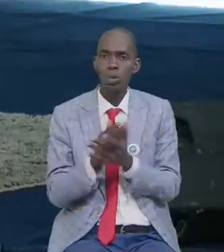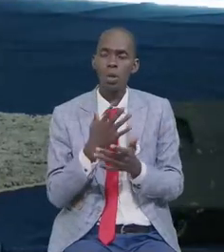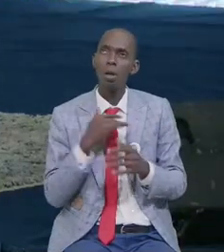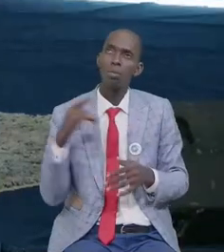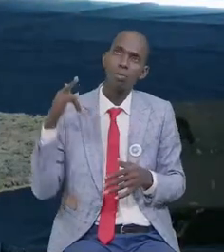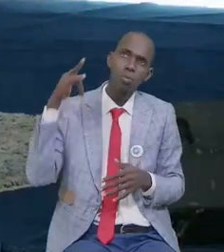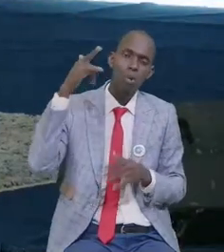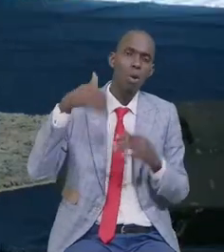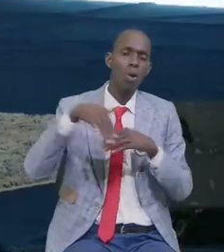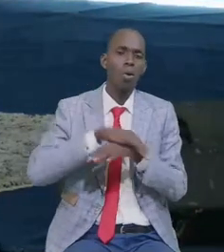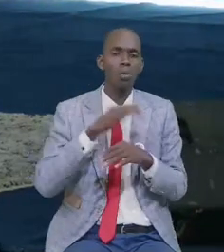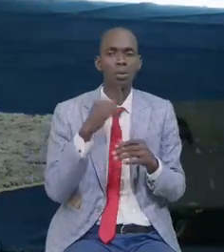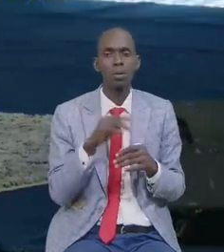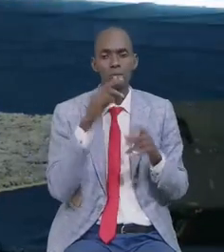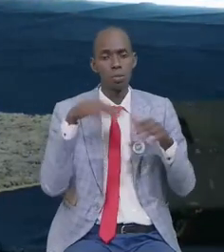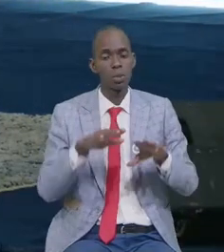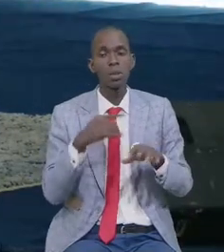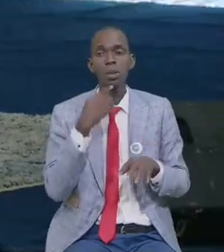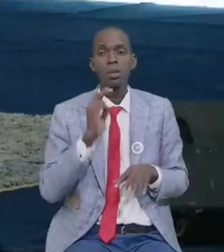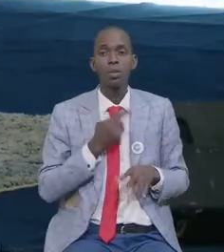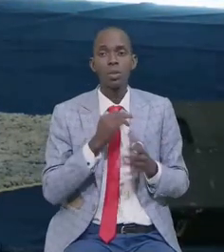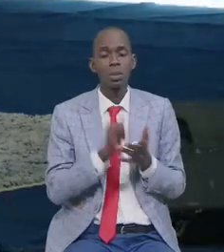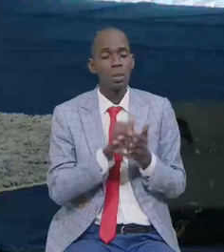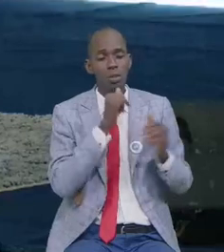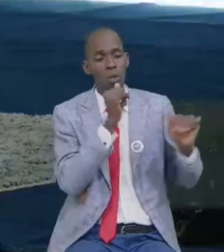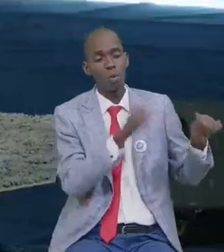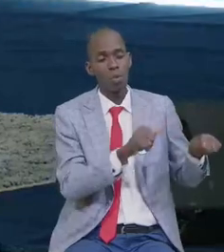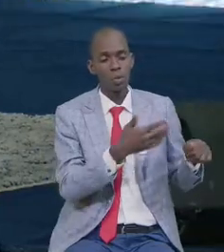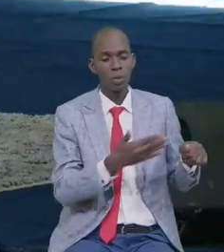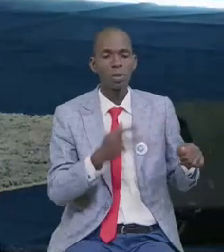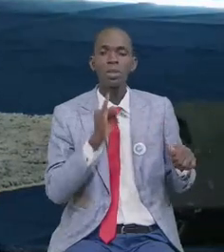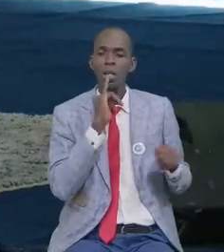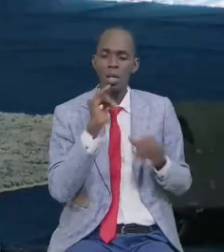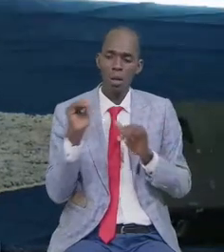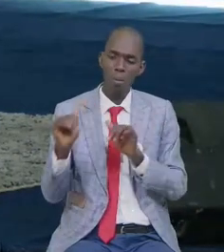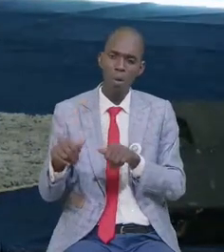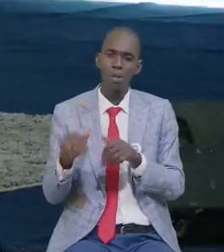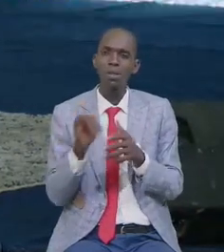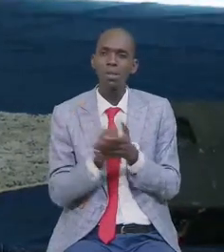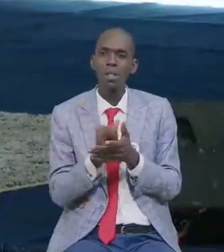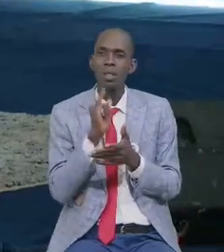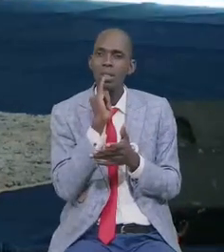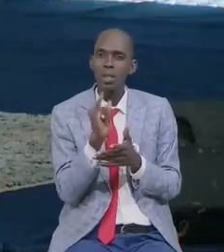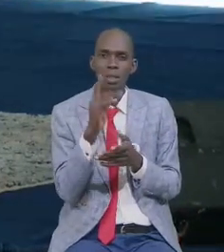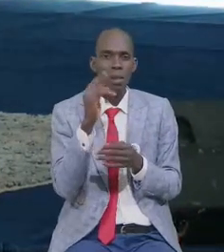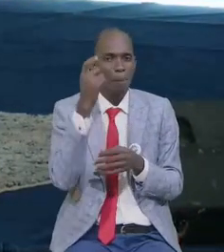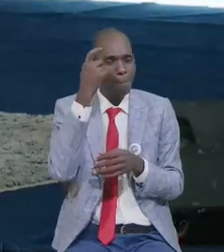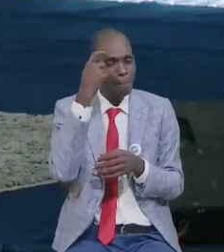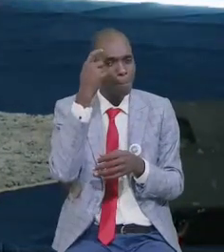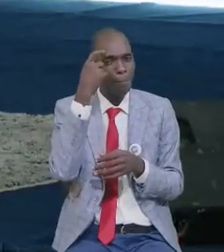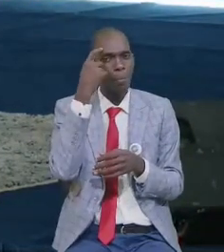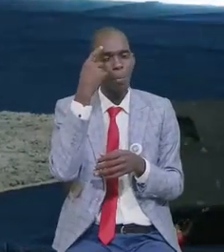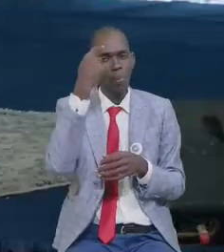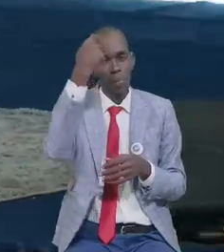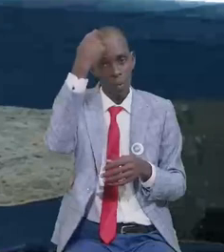survolant la mer. Il nous dit tout ce que l'impossible est possible. Ça, c'est le cerveau, la